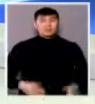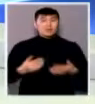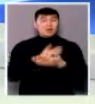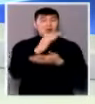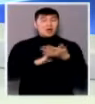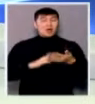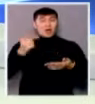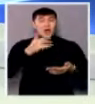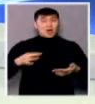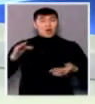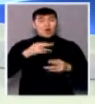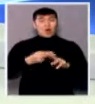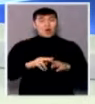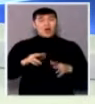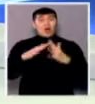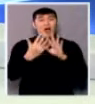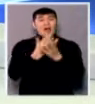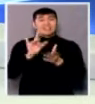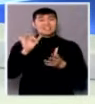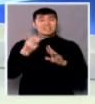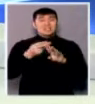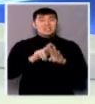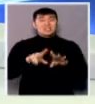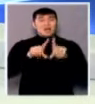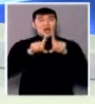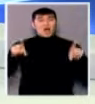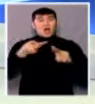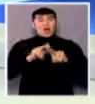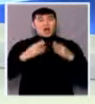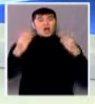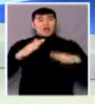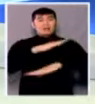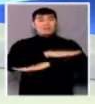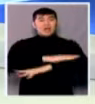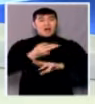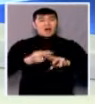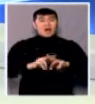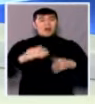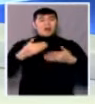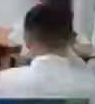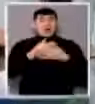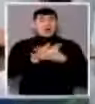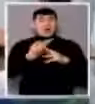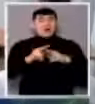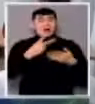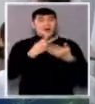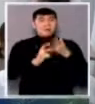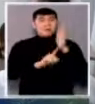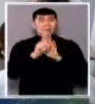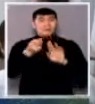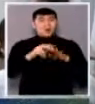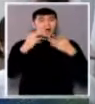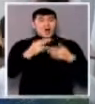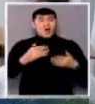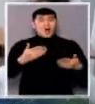Жалғастырамыз. Атырау облысына қарасты Индер ауданында көктем орта мектебінде күнделікті сабақ жергілікті газетке шолу жасаумен басталады.